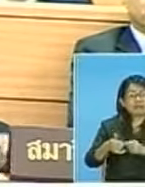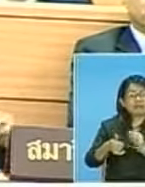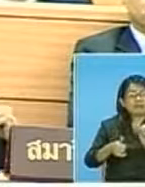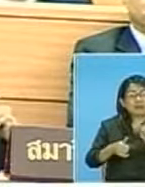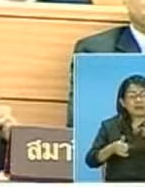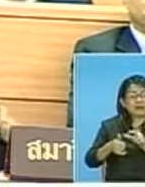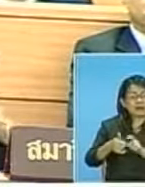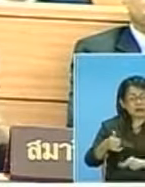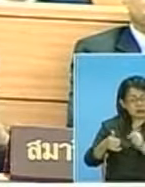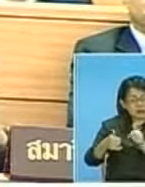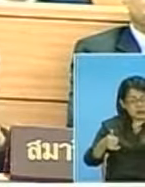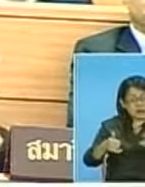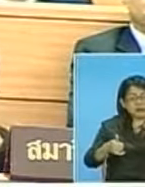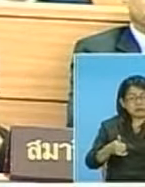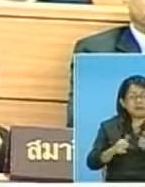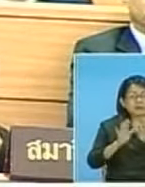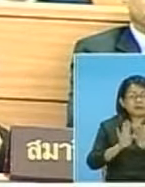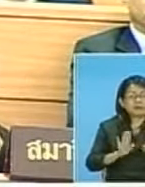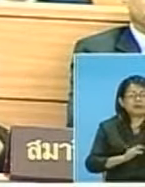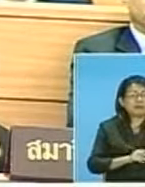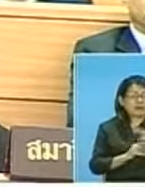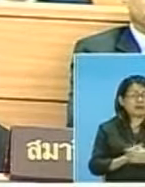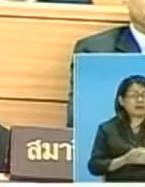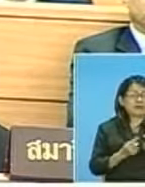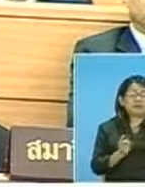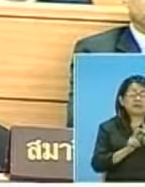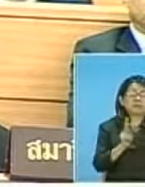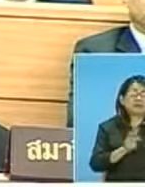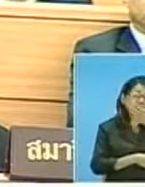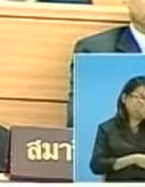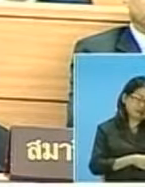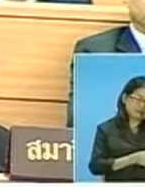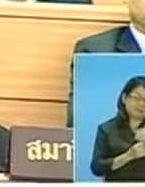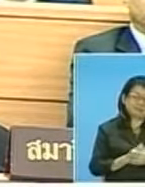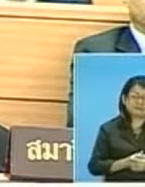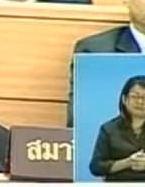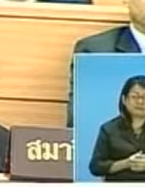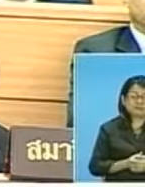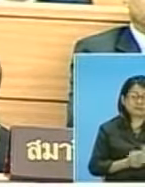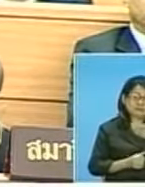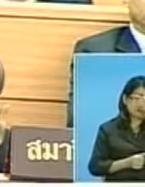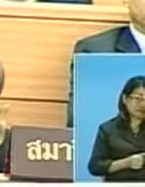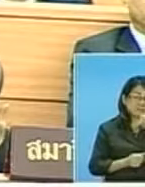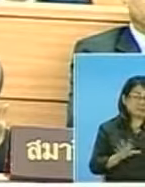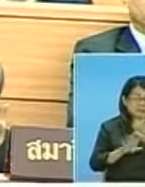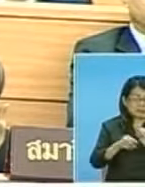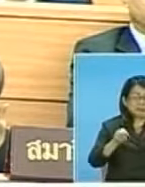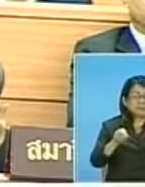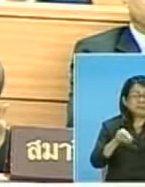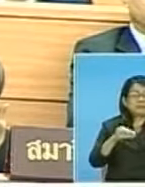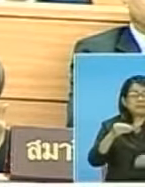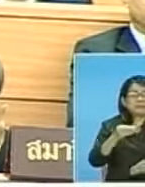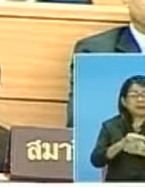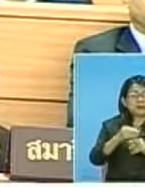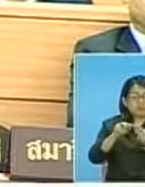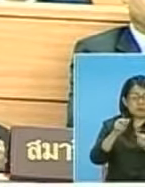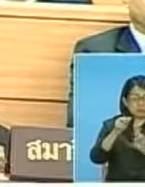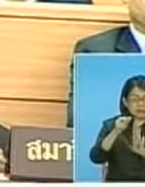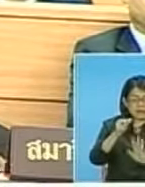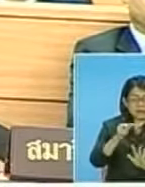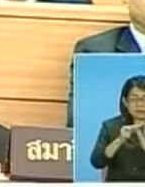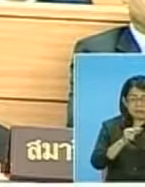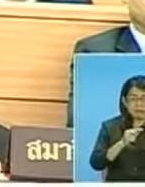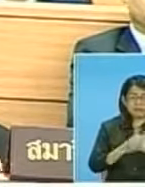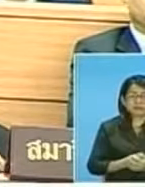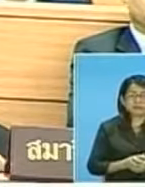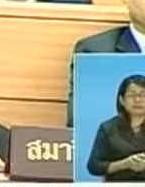นูญนั้นควรจะไปอย่างไรแต่ท่านก็หลงลืมไปจนได้โดยไม่ใส่2ข้อที่กับผมขอเพิ่มมา